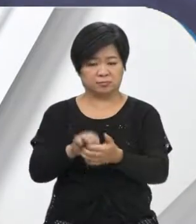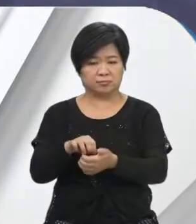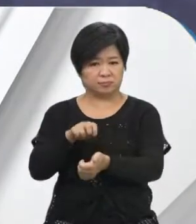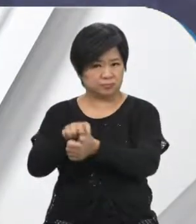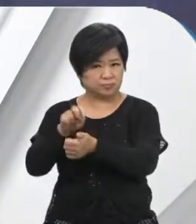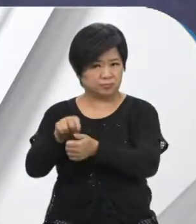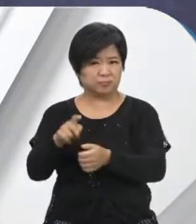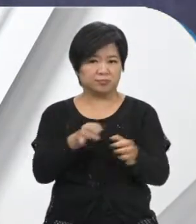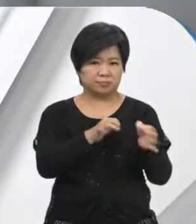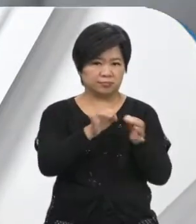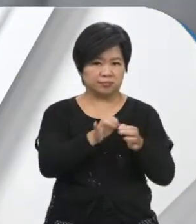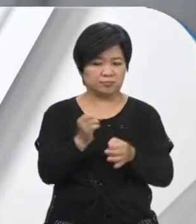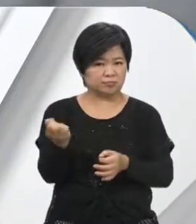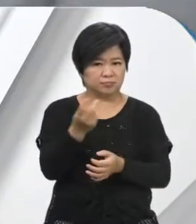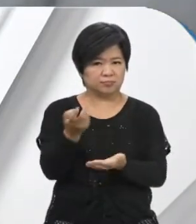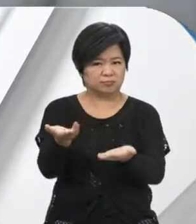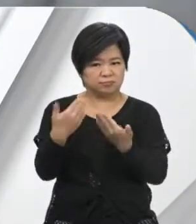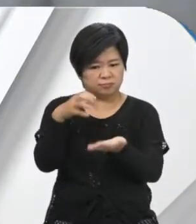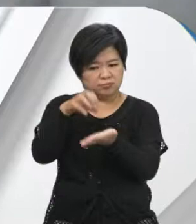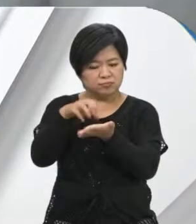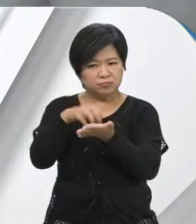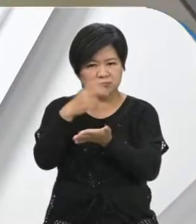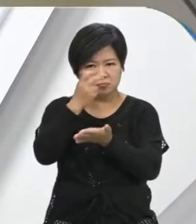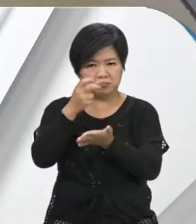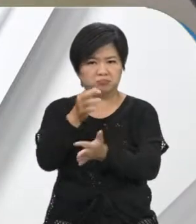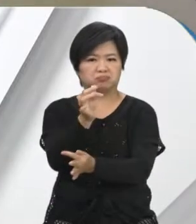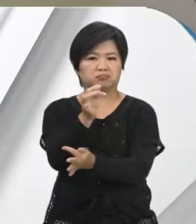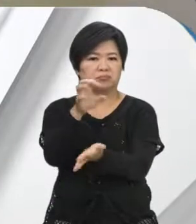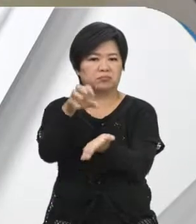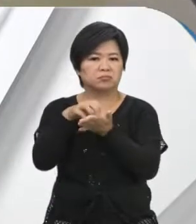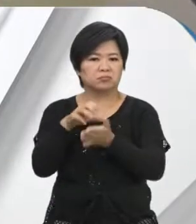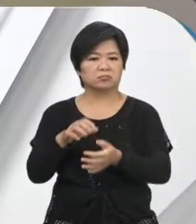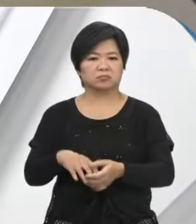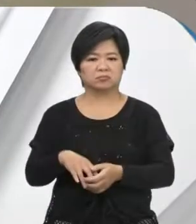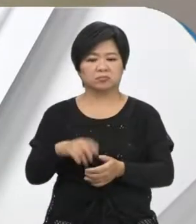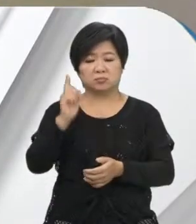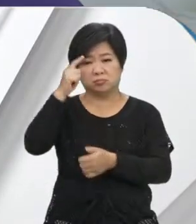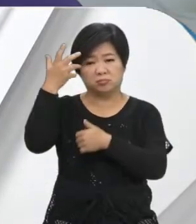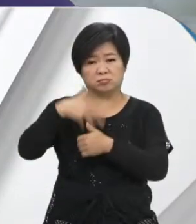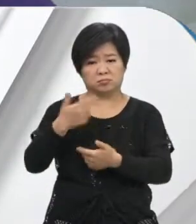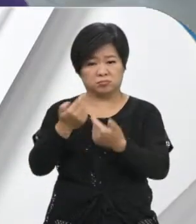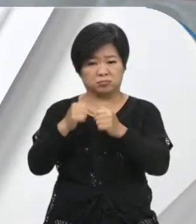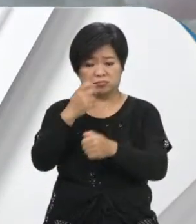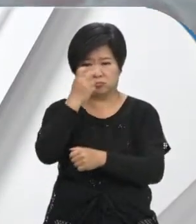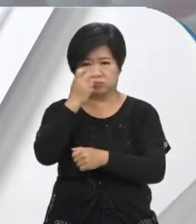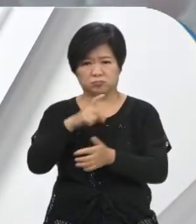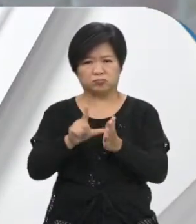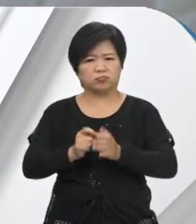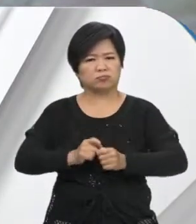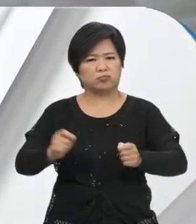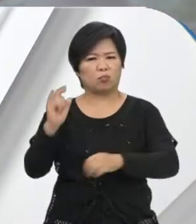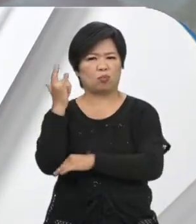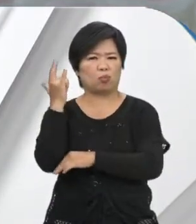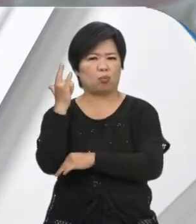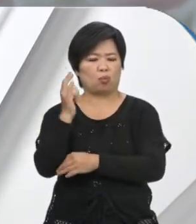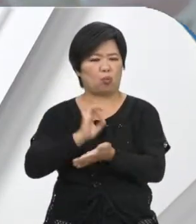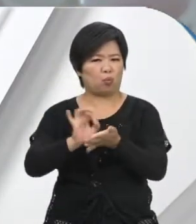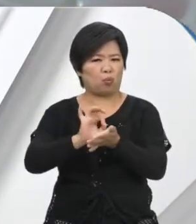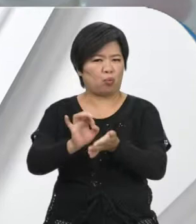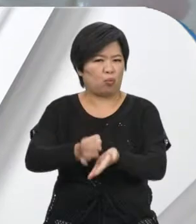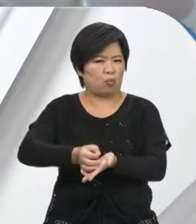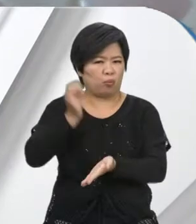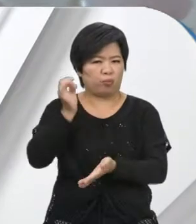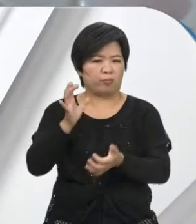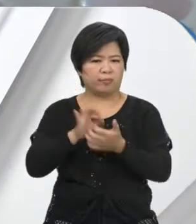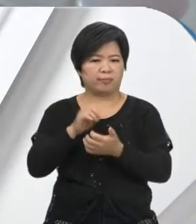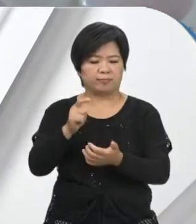应商，爱提出带二线检验合格的证明。但是传统化学检验费时间又珍贵，变作给农同